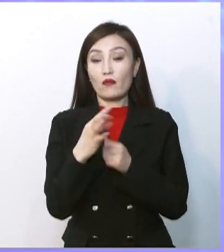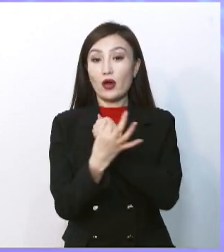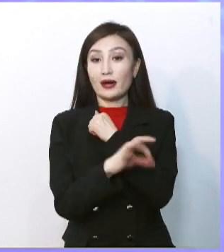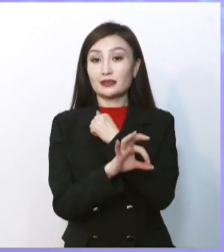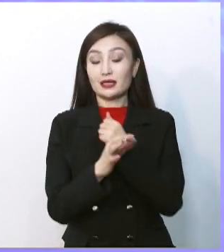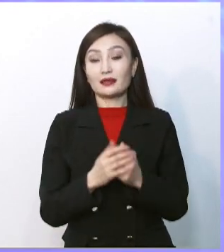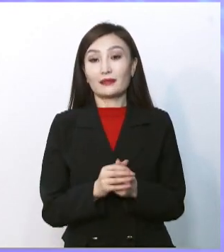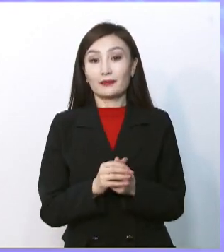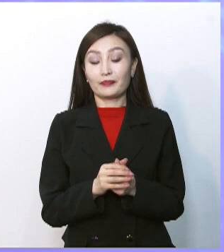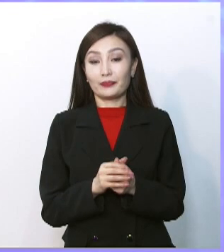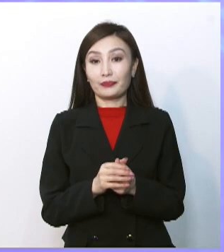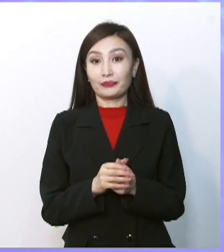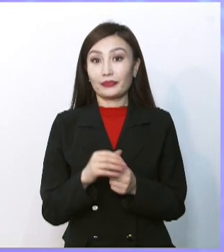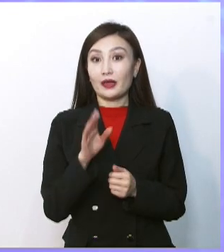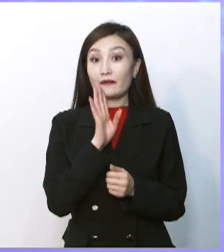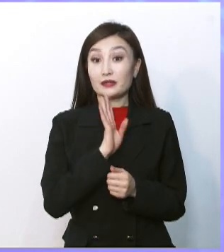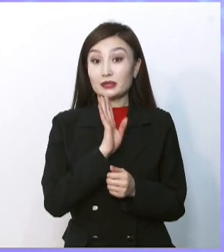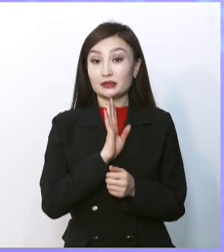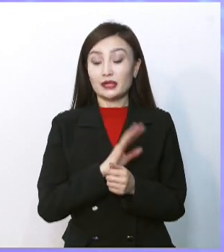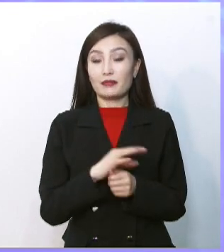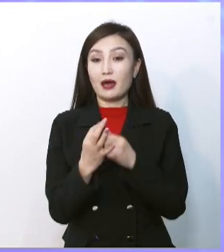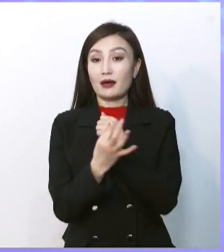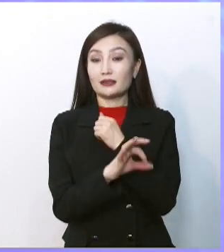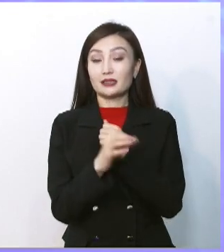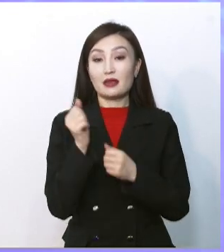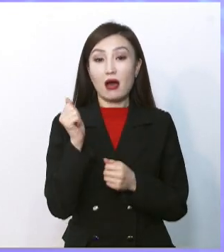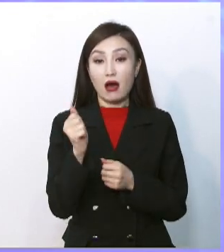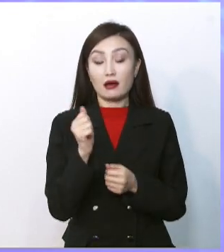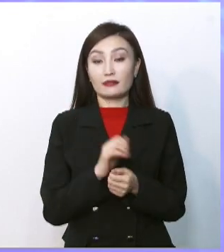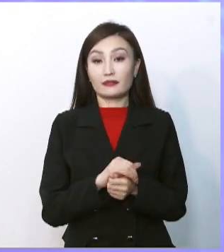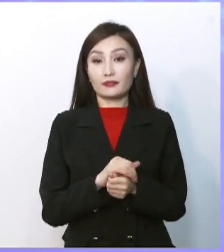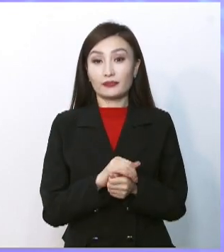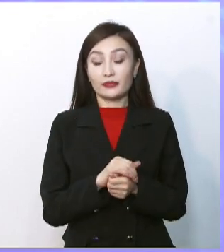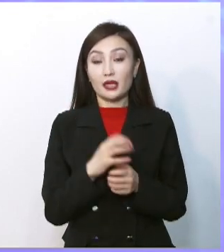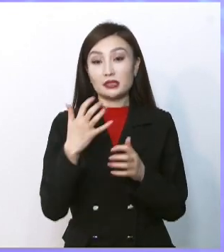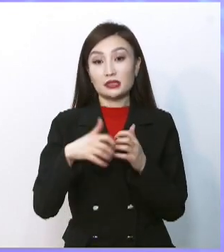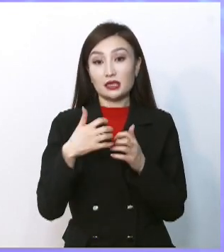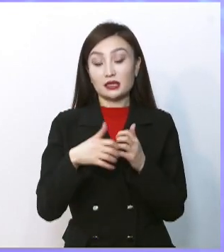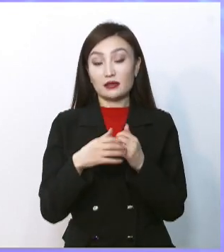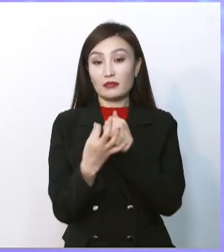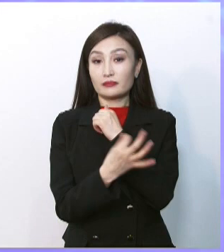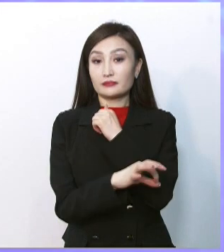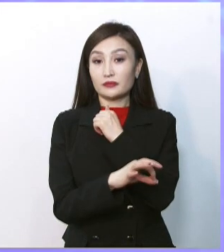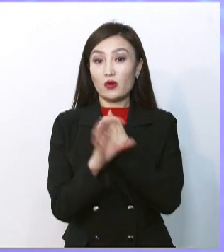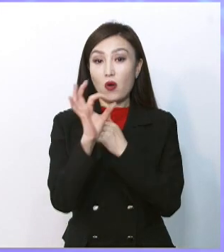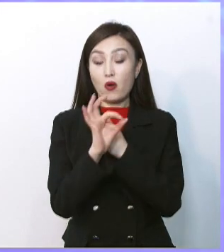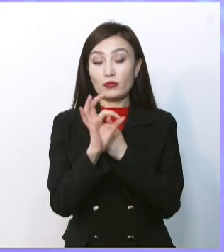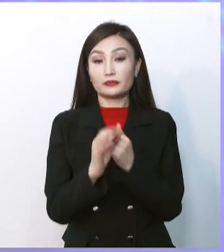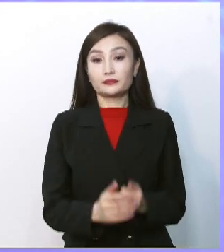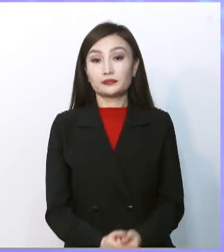окончание, в женском – окончание «а», в среднем роде – окончание «о».